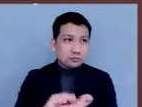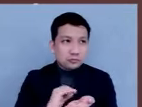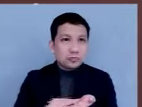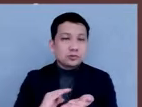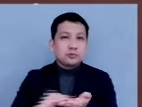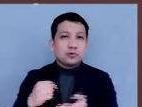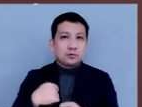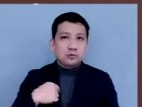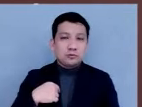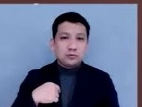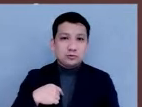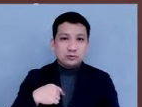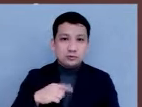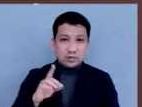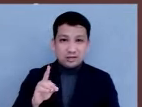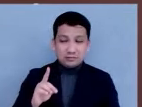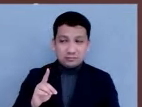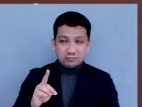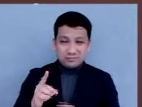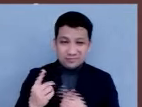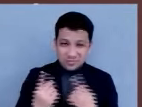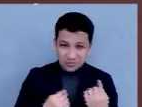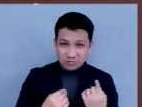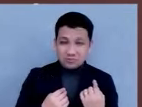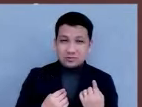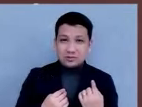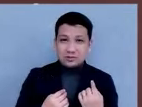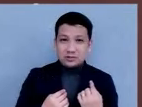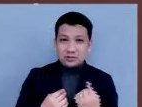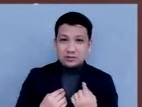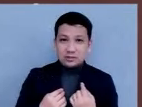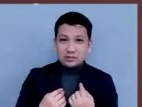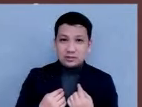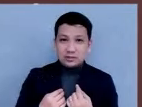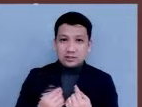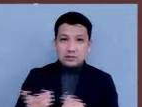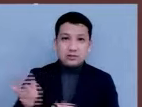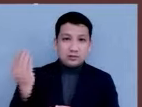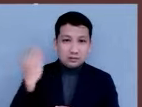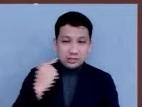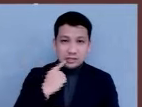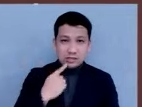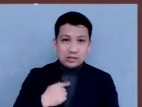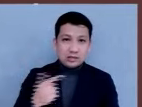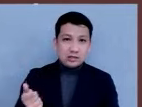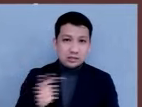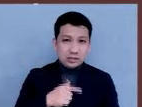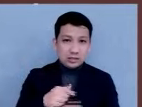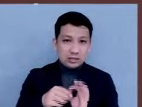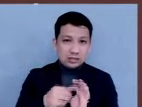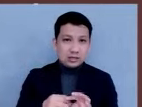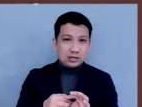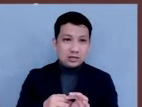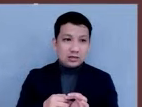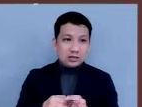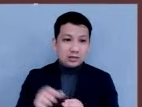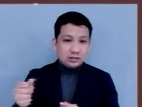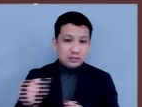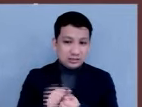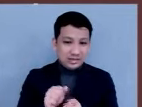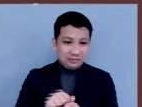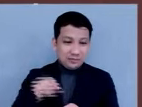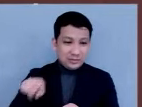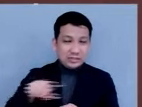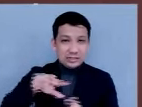sa o na uto-uto sa panahon na yon na idamay ka po